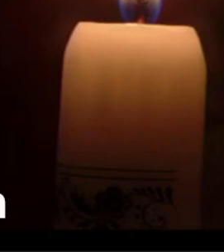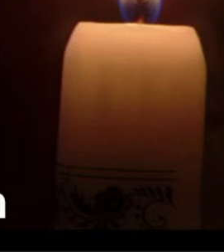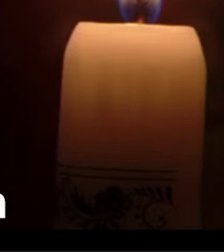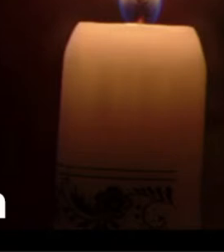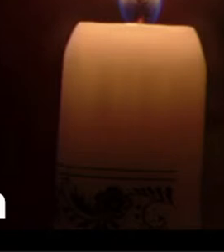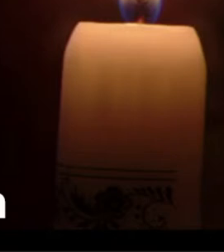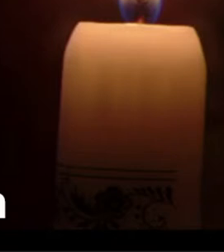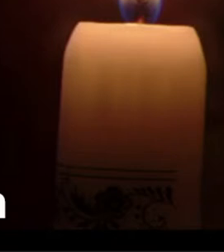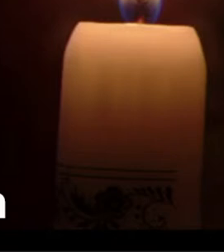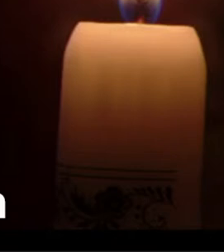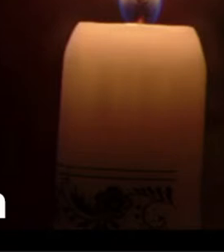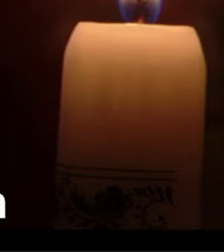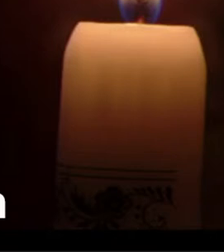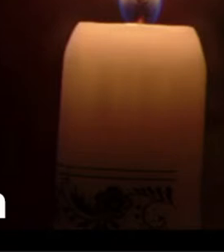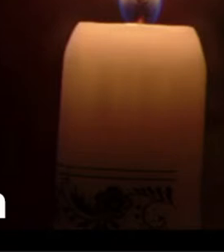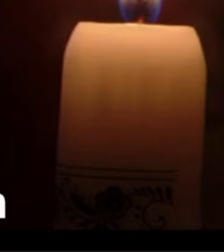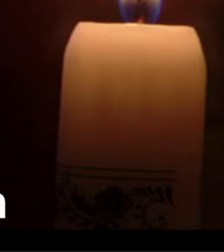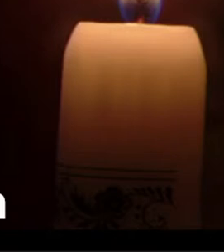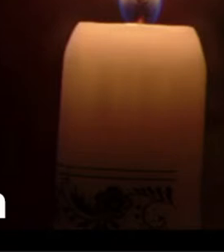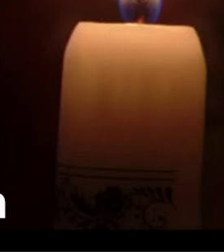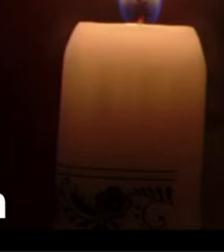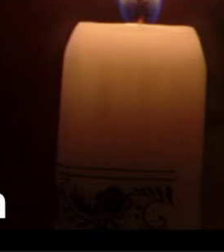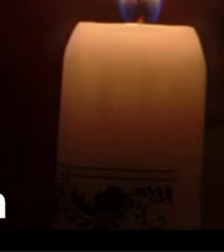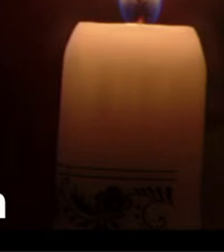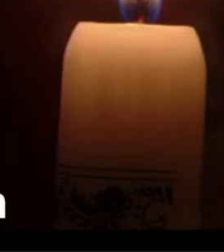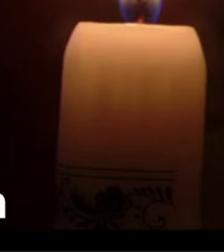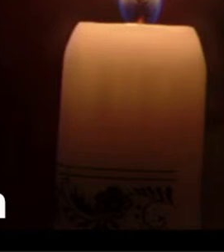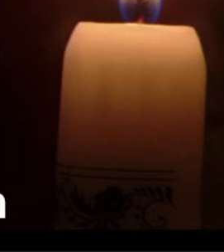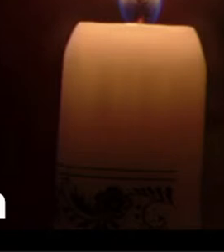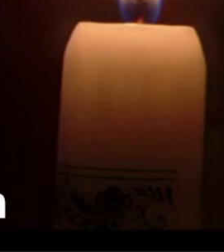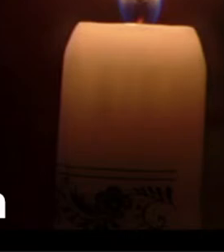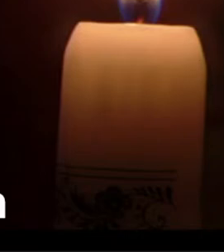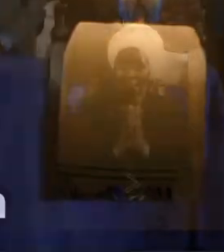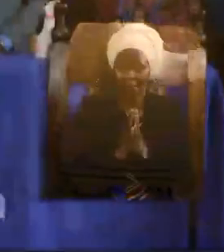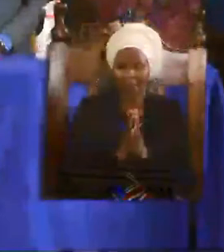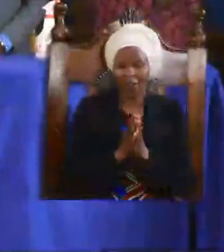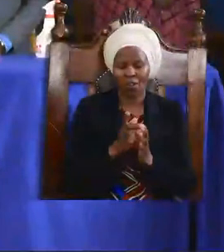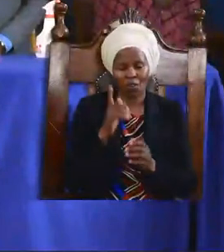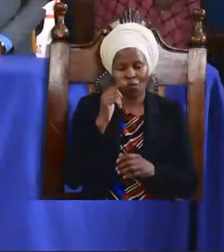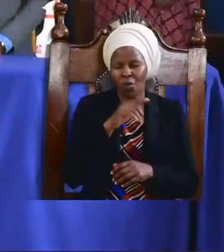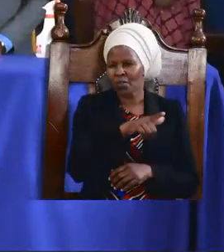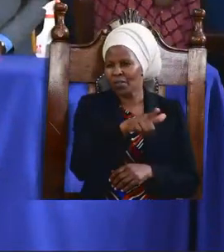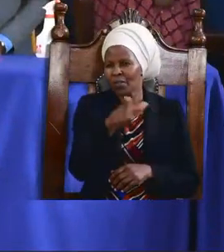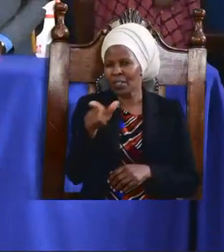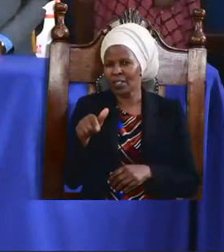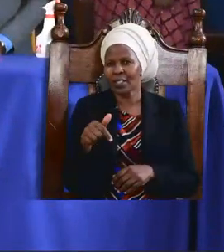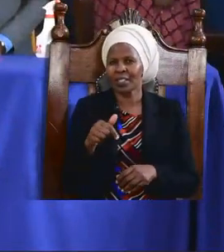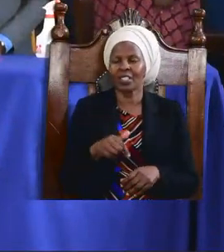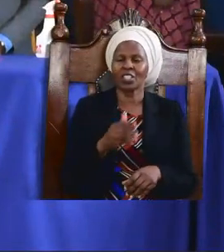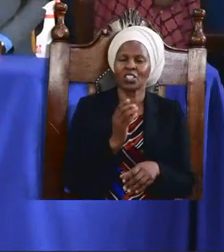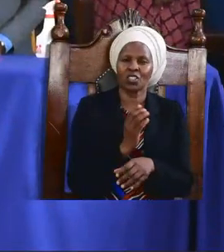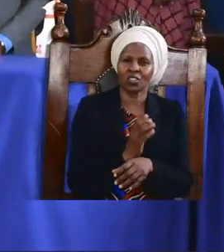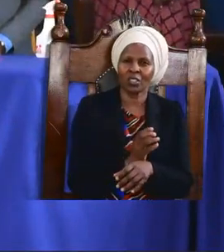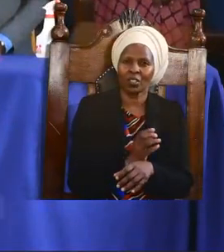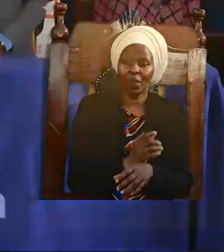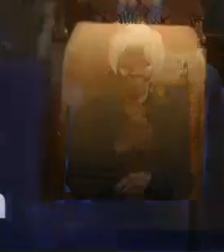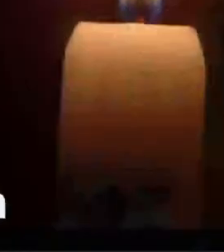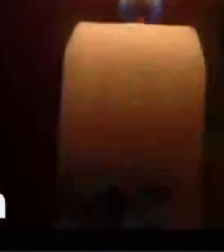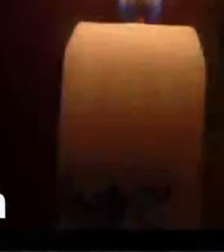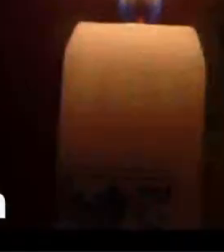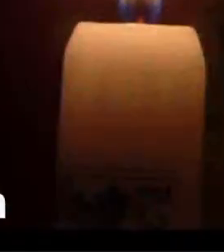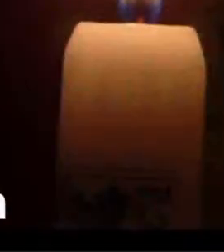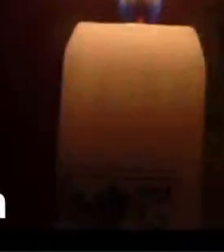nao. Na hivyo ndivyo tunavyoomba hata kwa ajili yetu kama kanisa, kwa sababu alikuwa ni sehemu